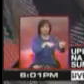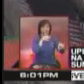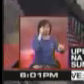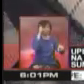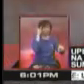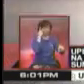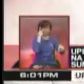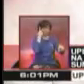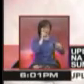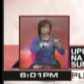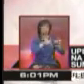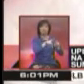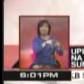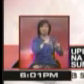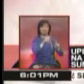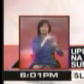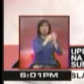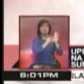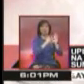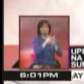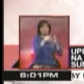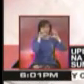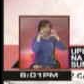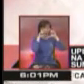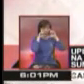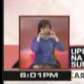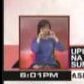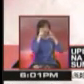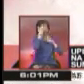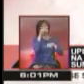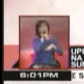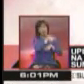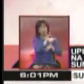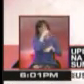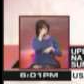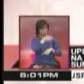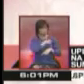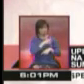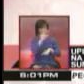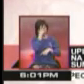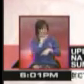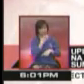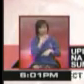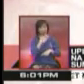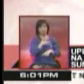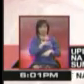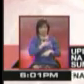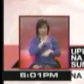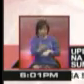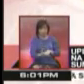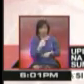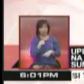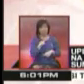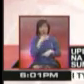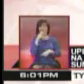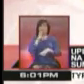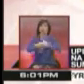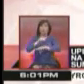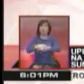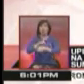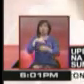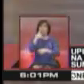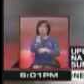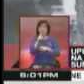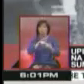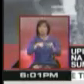napagbintangan lang daw siya. Eh bakit ikaw yung tinuturo? Dahil po may galit po sa akin yung mga polis na dahil minsan ko na po silang naisubo po sa kaso na sila po talaga ang